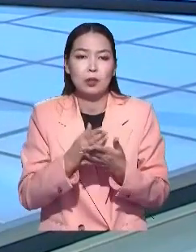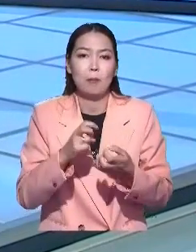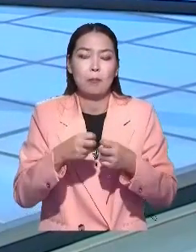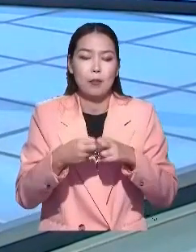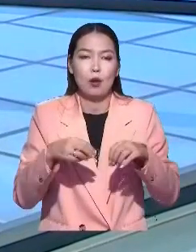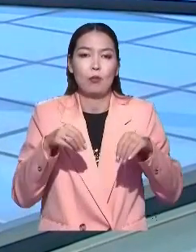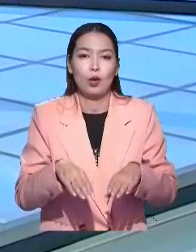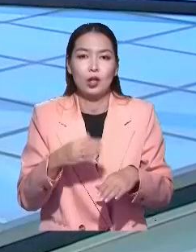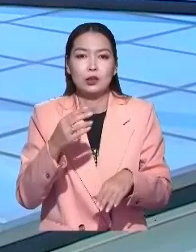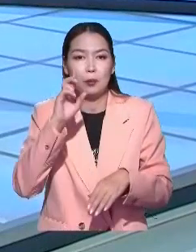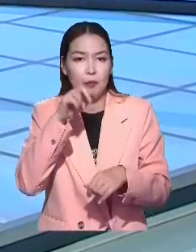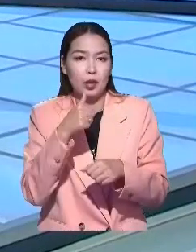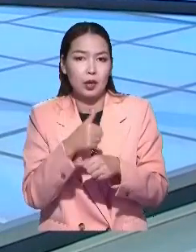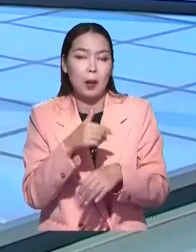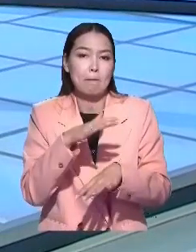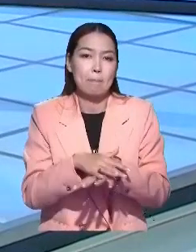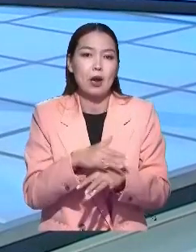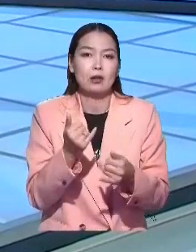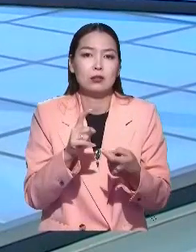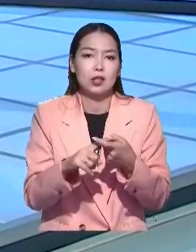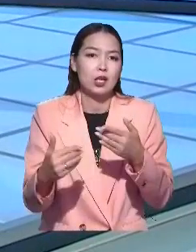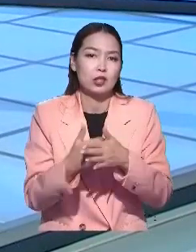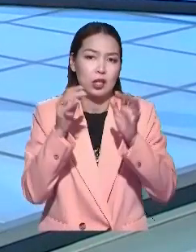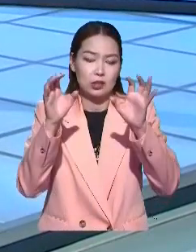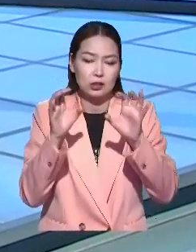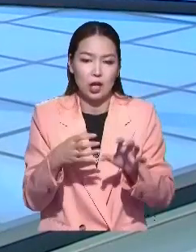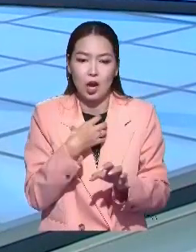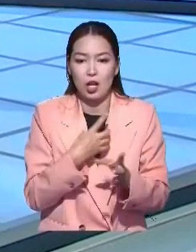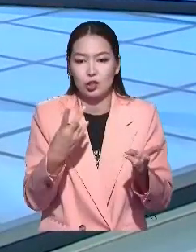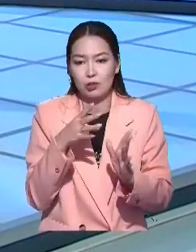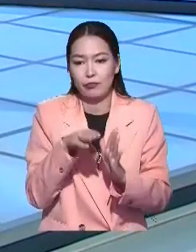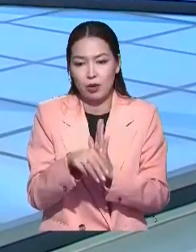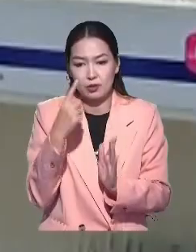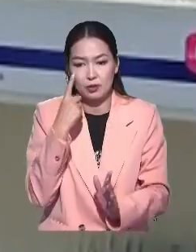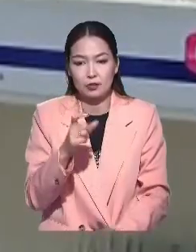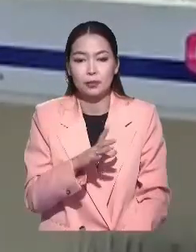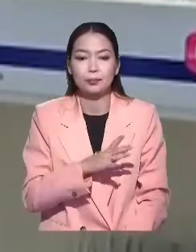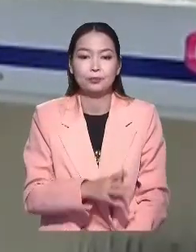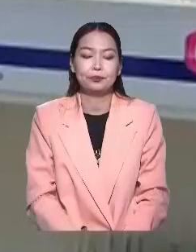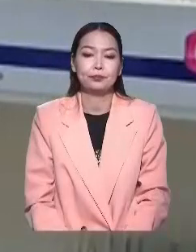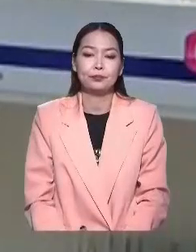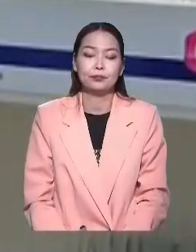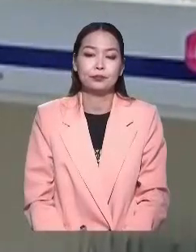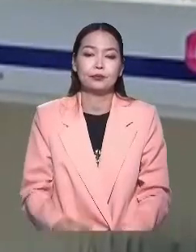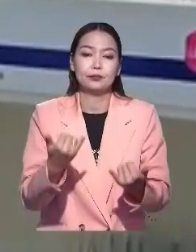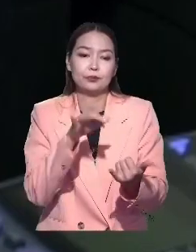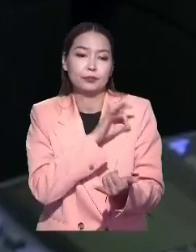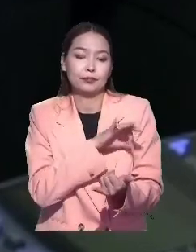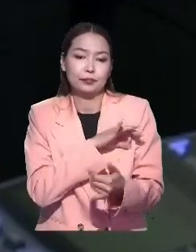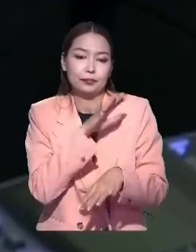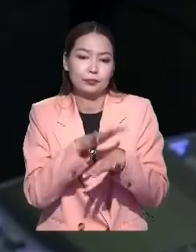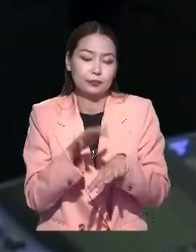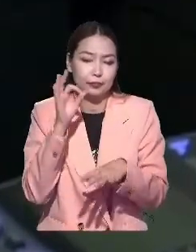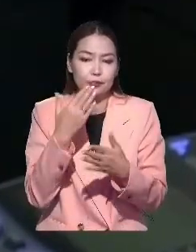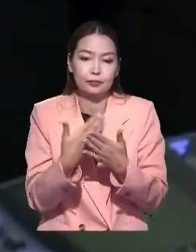толтыру үшін мемлекет басшысы банктерге қатысты жаңа заң қажет екенін жеткізді. Қазіргі қолданыстағы банк туралы заң